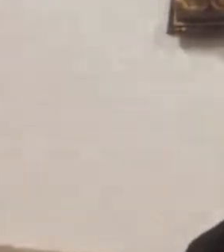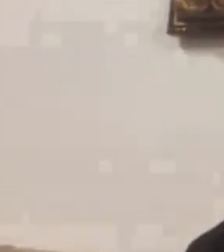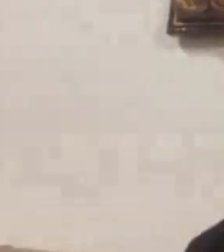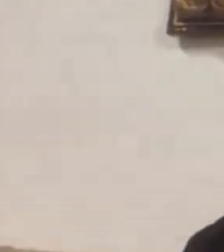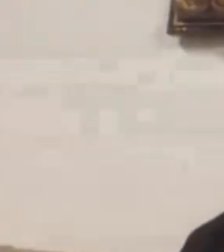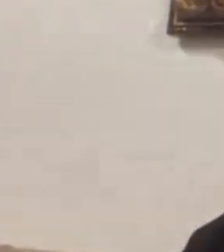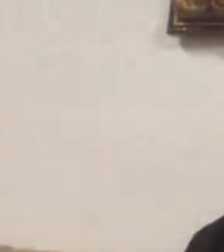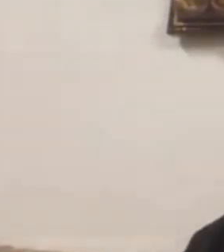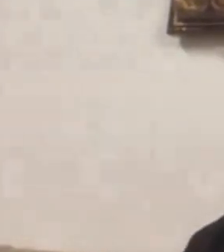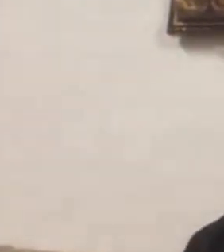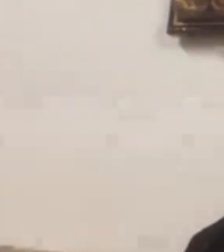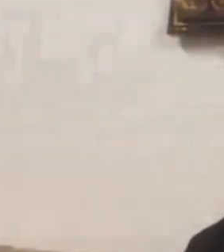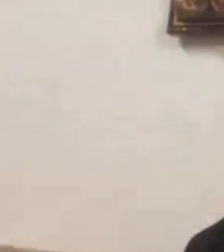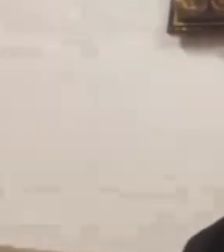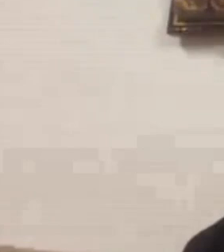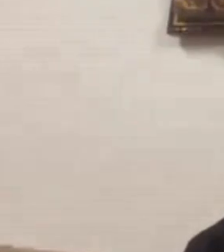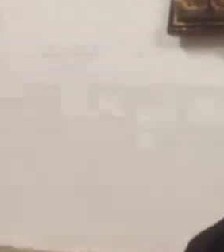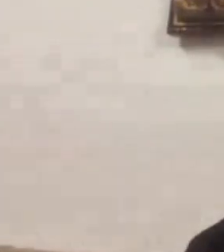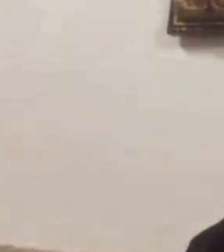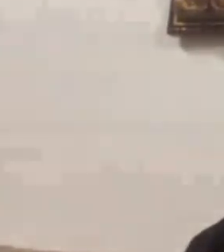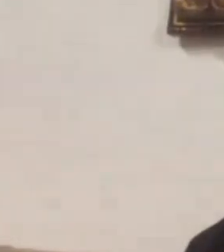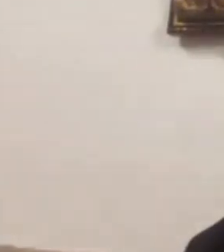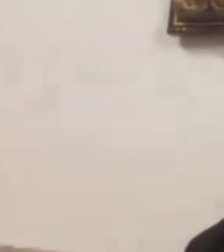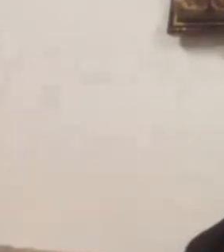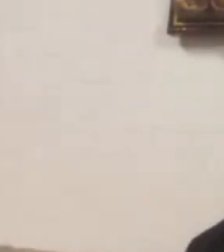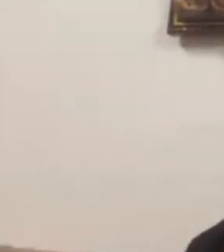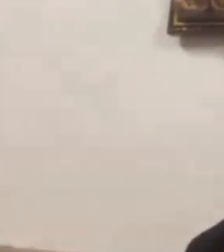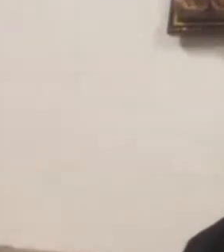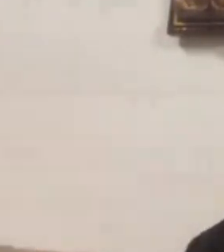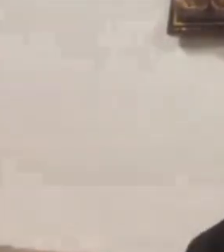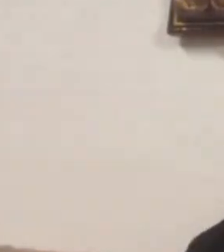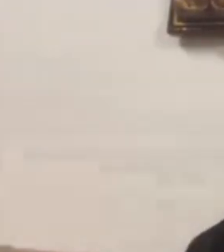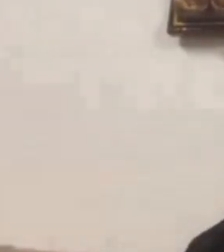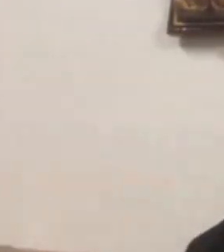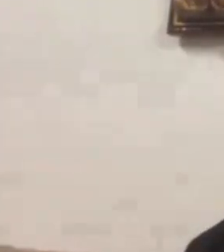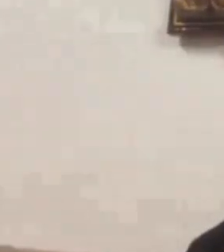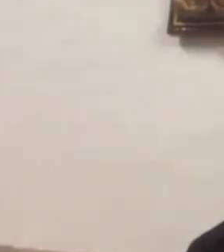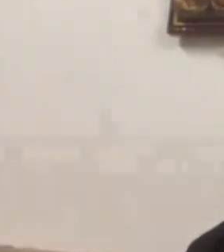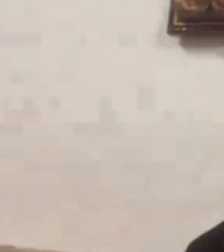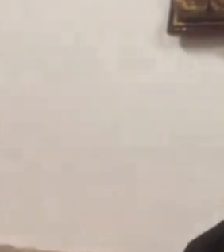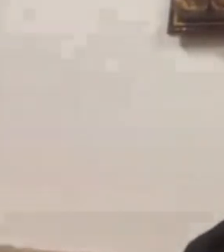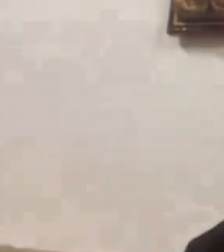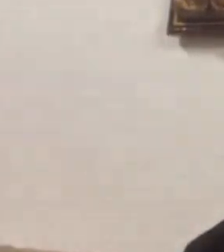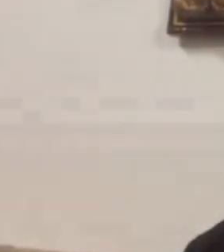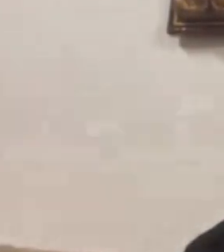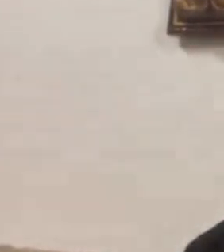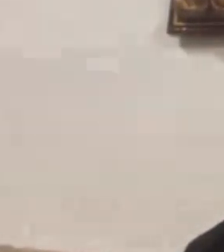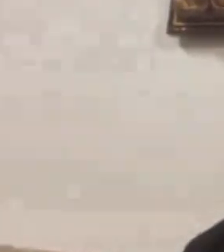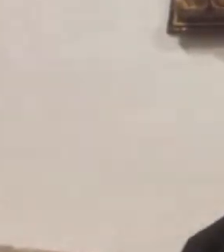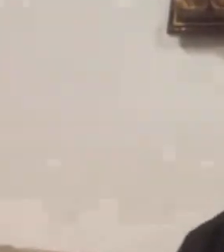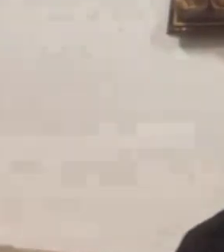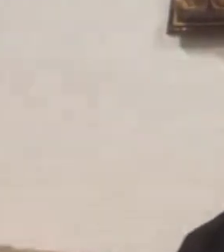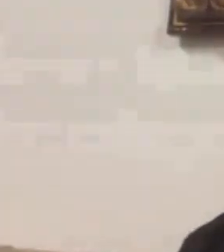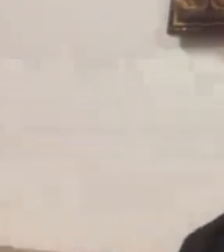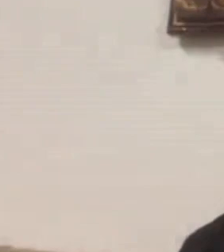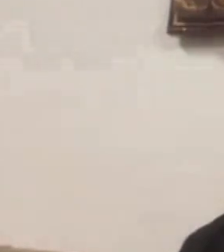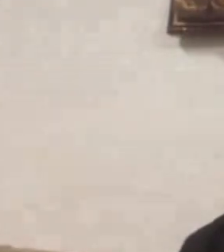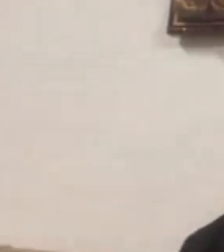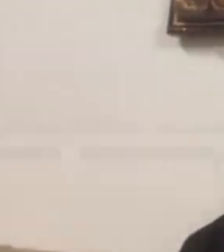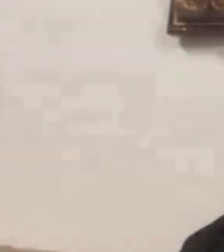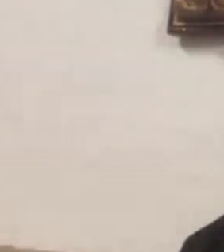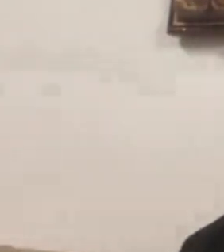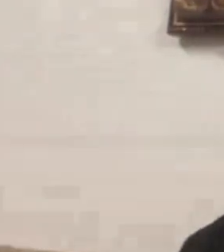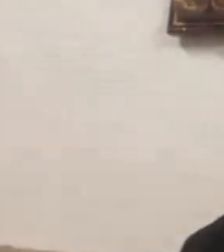يكمل الاخر. اضافه لكل هذا انه انا كثير من الاشياء تعلمتها من ابونا مارتن،